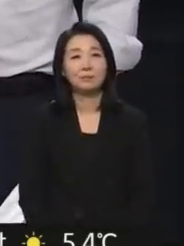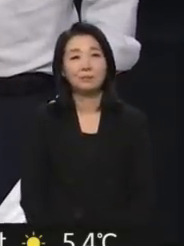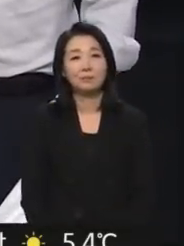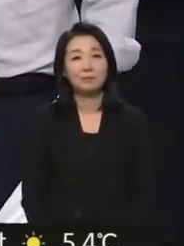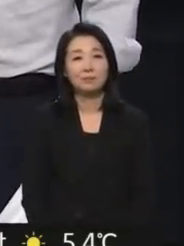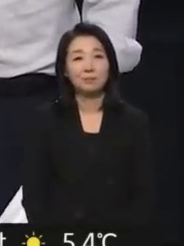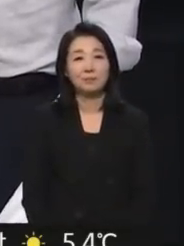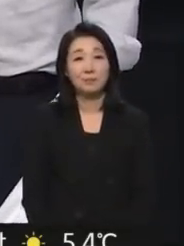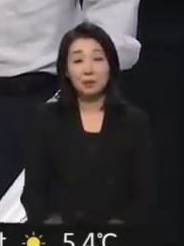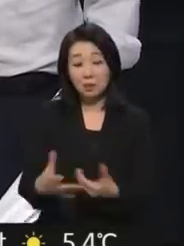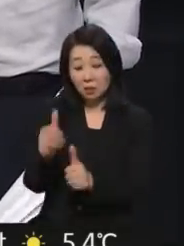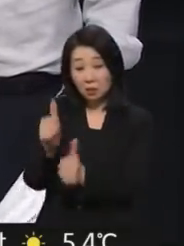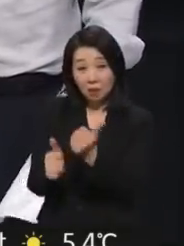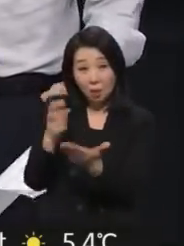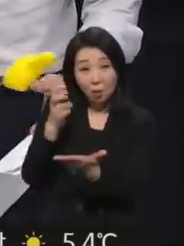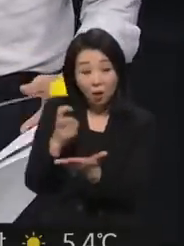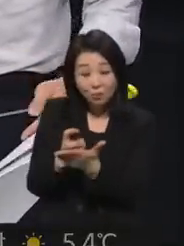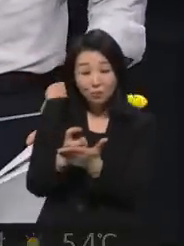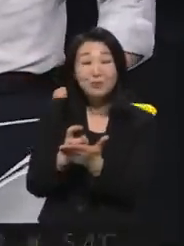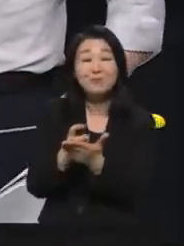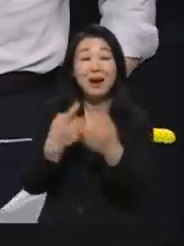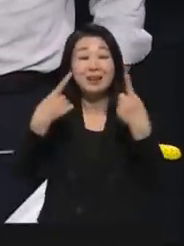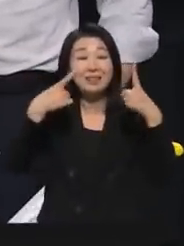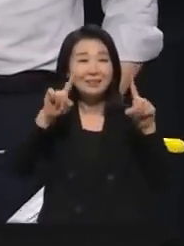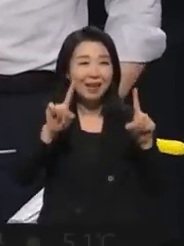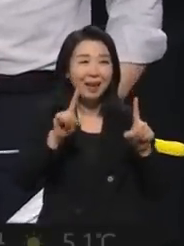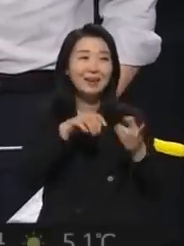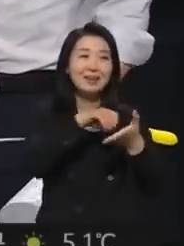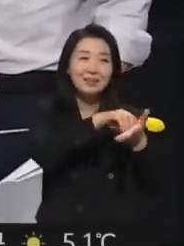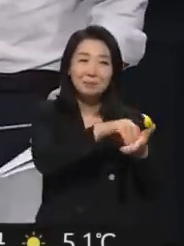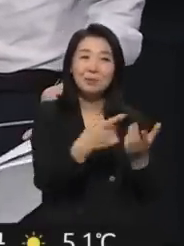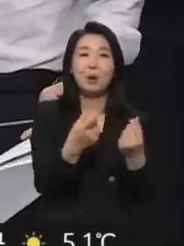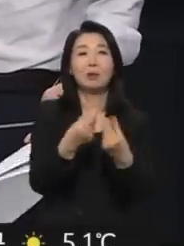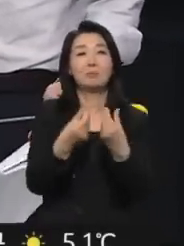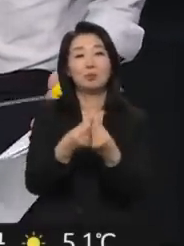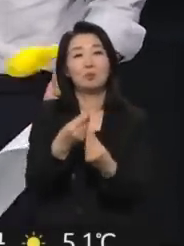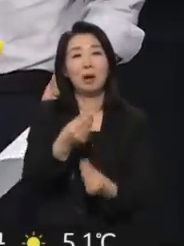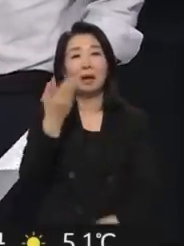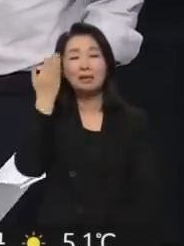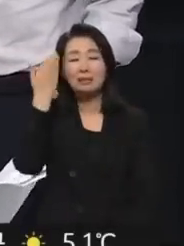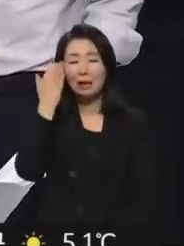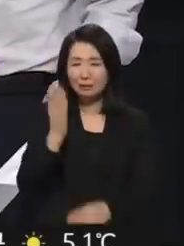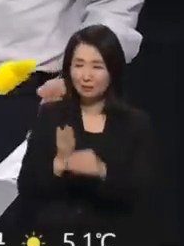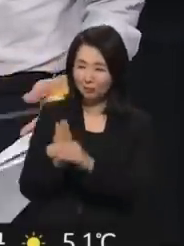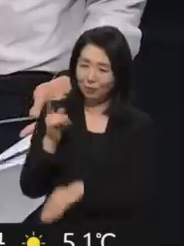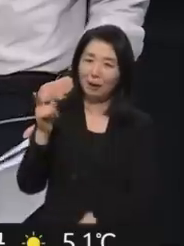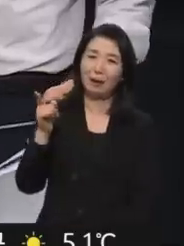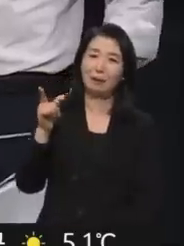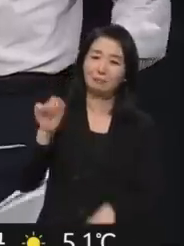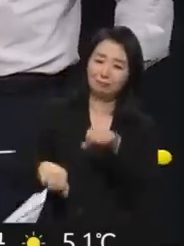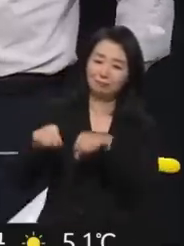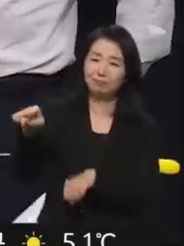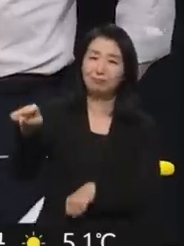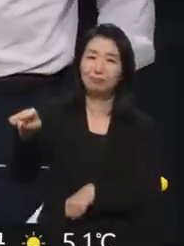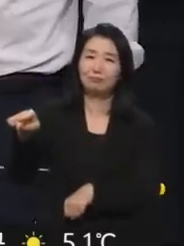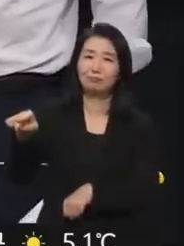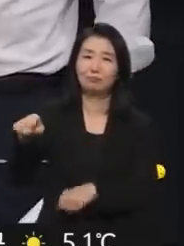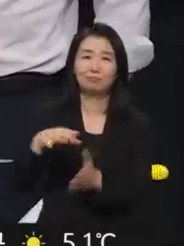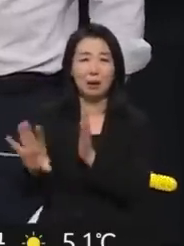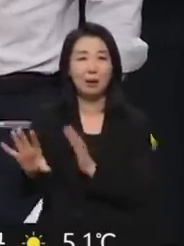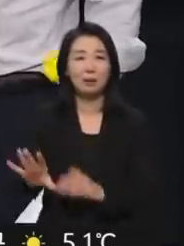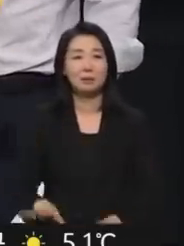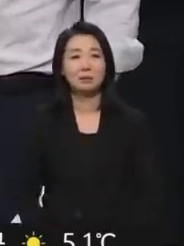그러니까 이 전당대회 룰을 입시 제도에 비유했는데요. 이 상식의 범위를 넘어섰다고 이 룰 변경 추진을